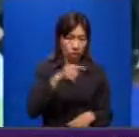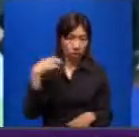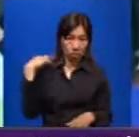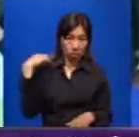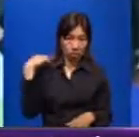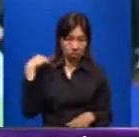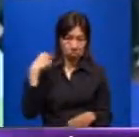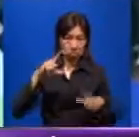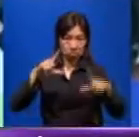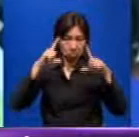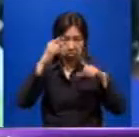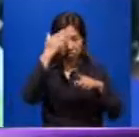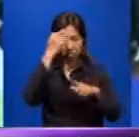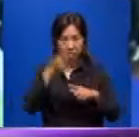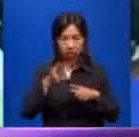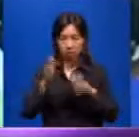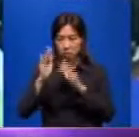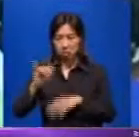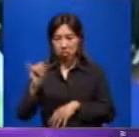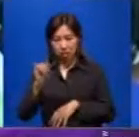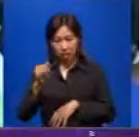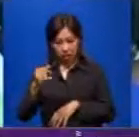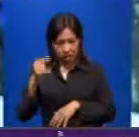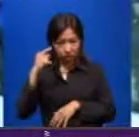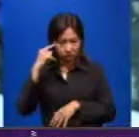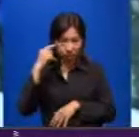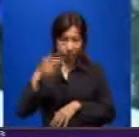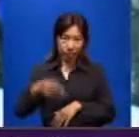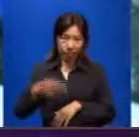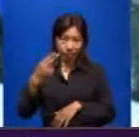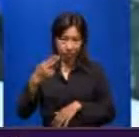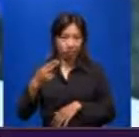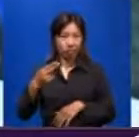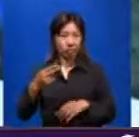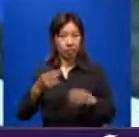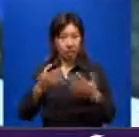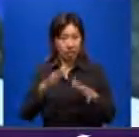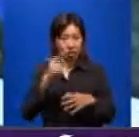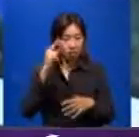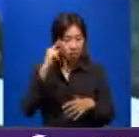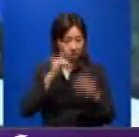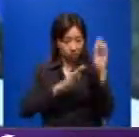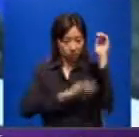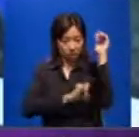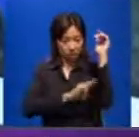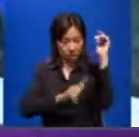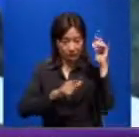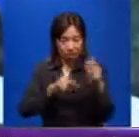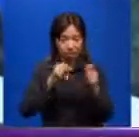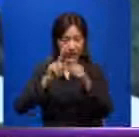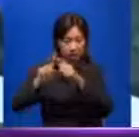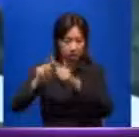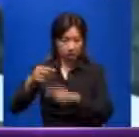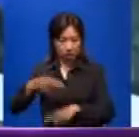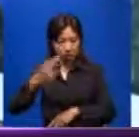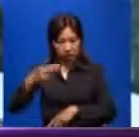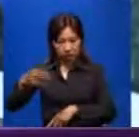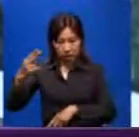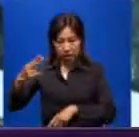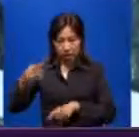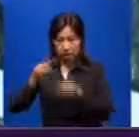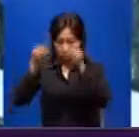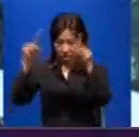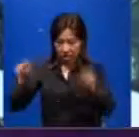ปลิวซึ่งหลังคนร้ายก่อเหตุรุนแรงในพื้นที่อำเภอบันนังสตาและอำเภออื่นในจังหวัดยะลาได้ทิ้งใบปลิวระบุว่า